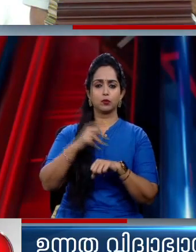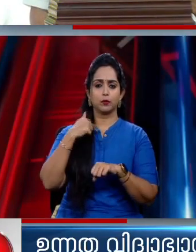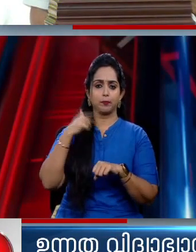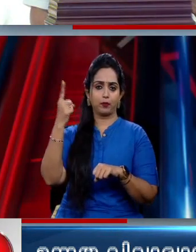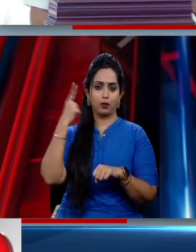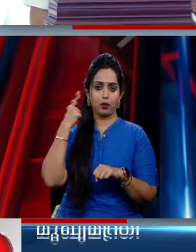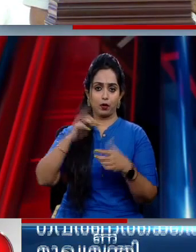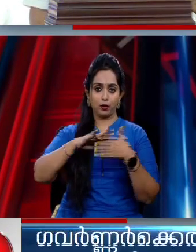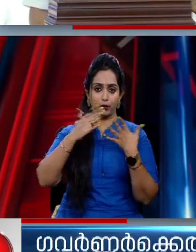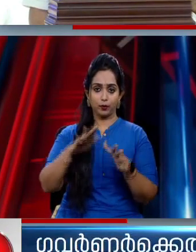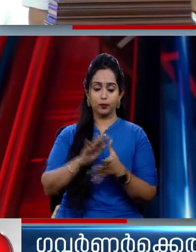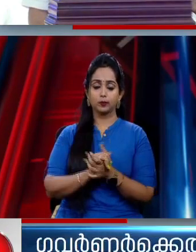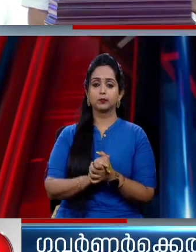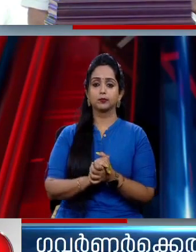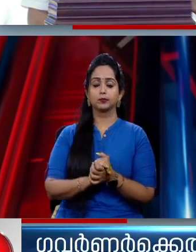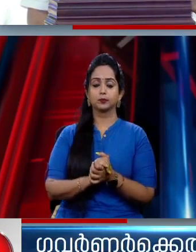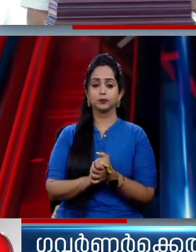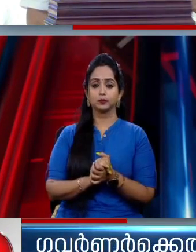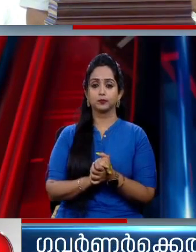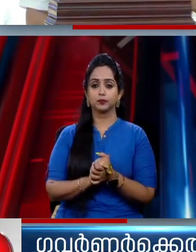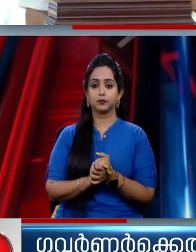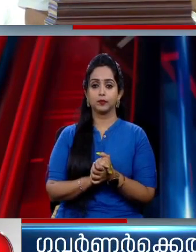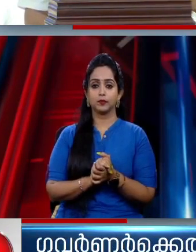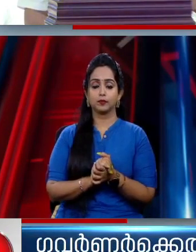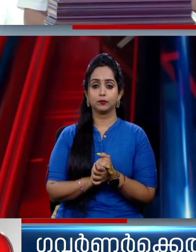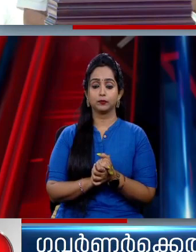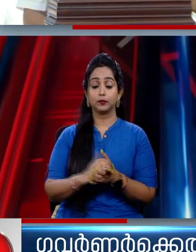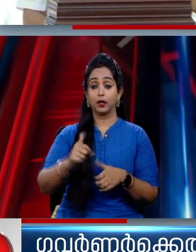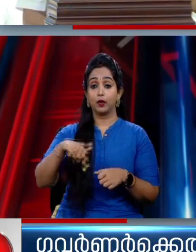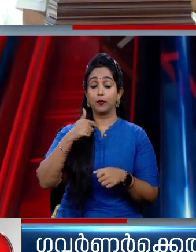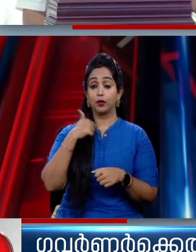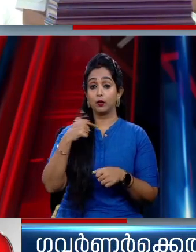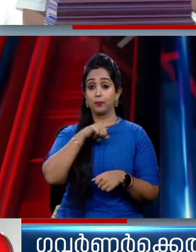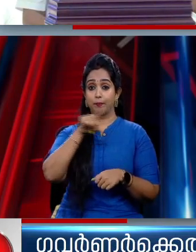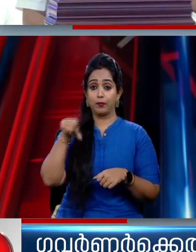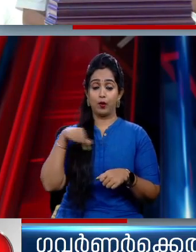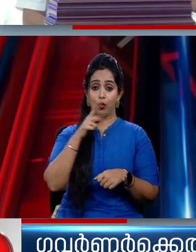ഉയരുകയാണ്. ഇവിടെ നാം കാണേണ്ടത്